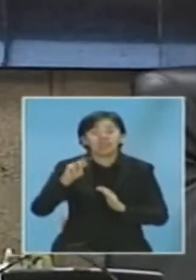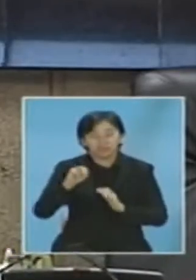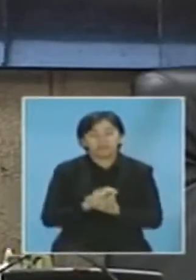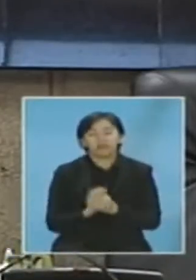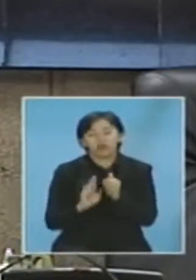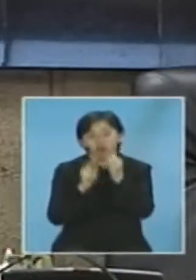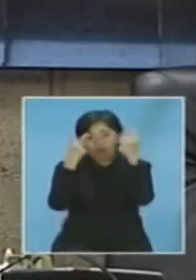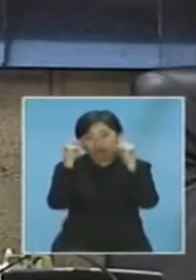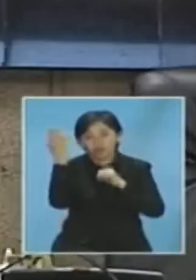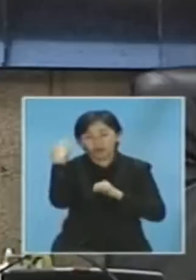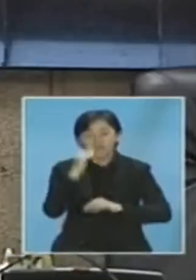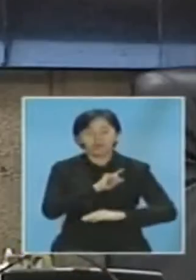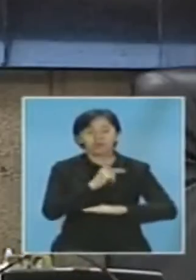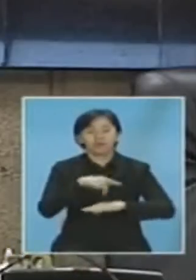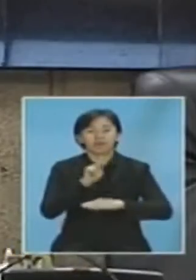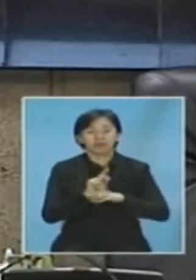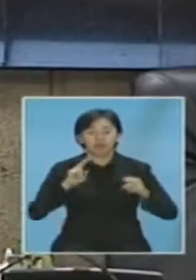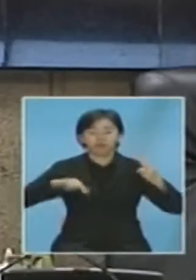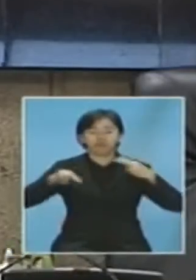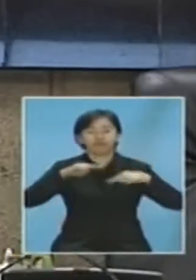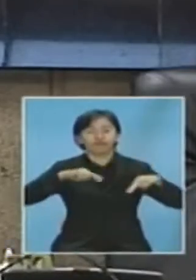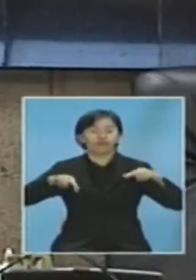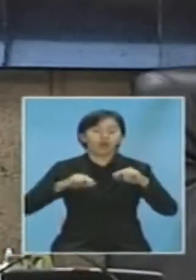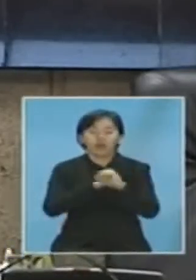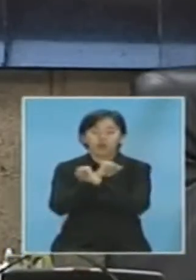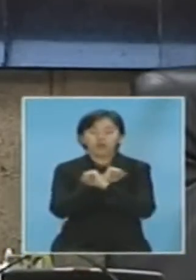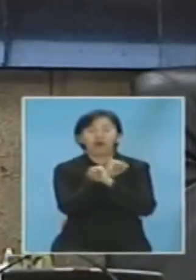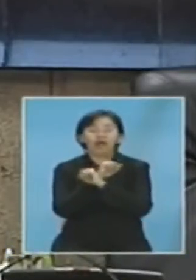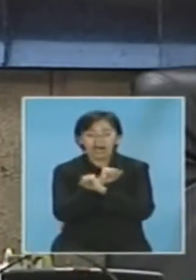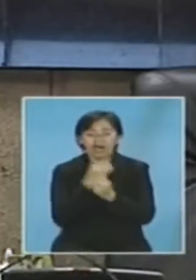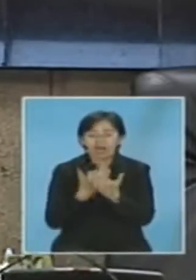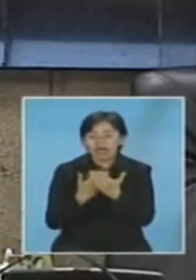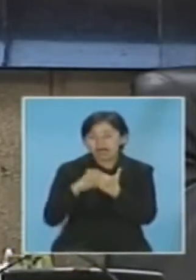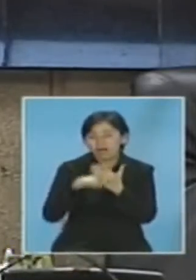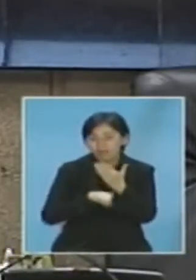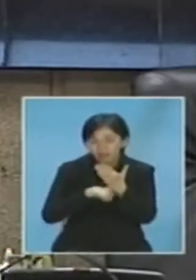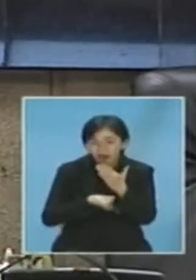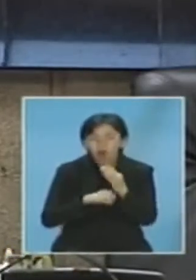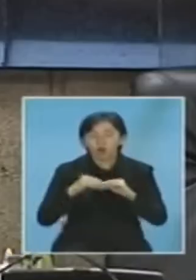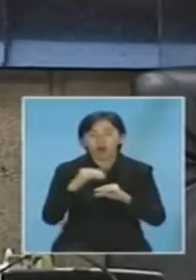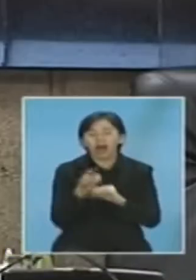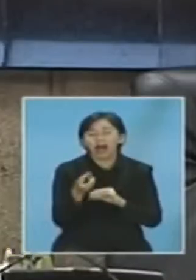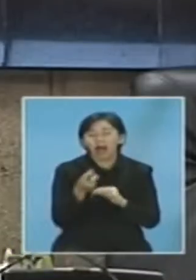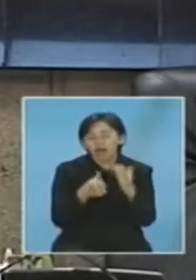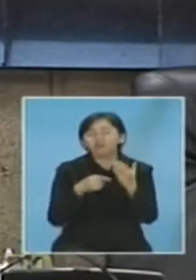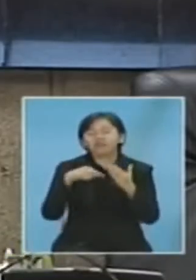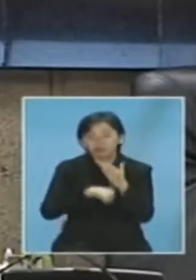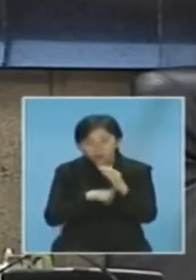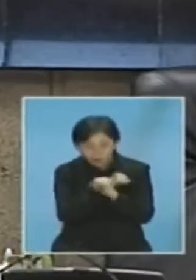นั้นเป็นประธานการตรวจสอบในการป้องกันและปราบปรามการทุจริตในโครงการรับจำนำข้าวอีกด้วยค่ะ